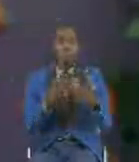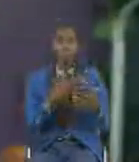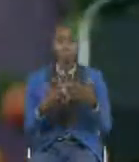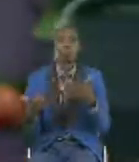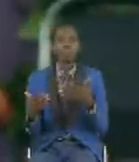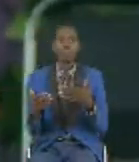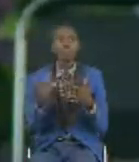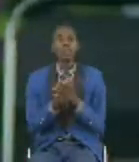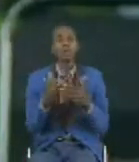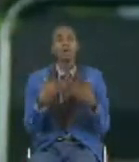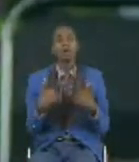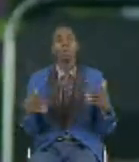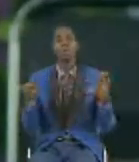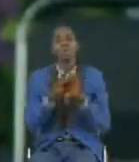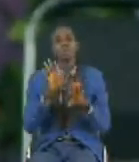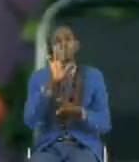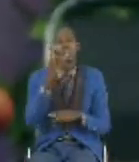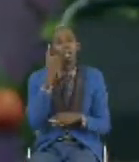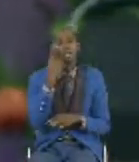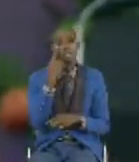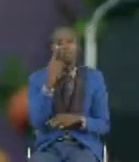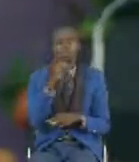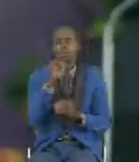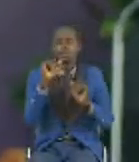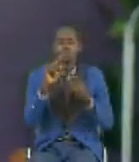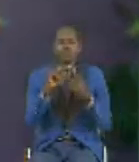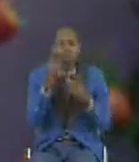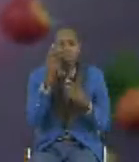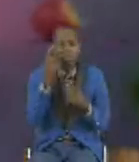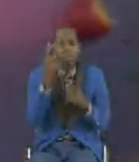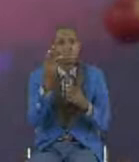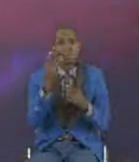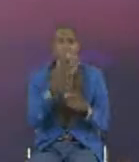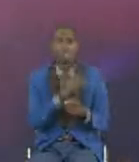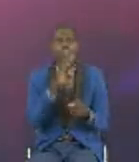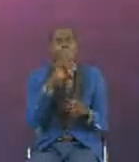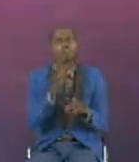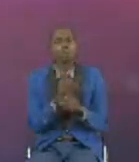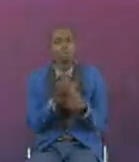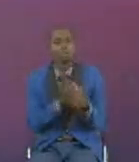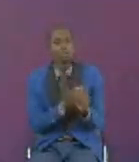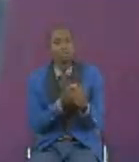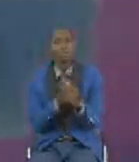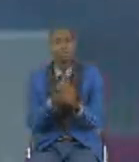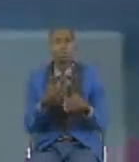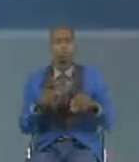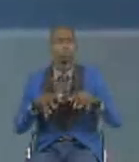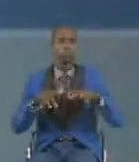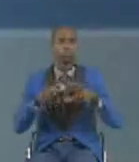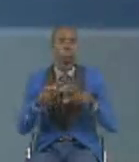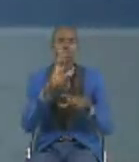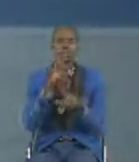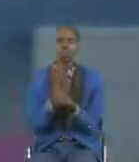Tout ce qui avait fermé tes yeux, tu n'arrivais pas à voir, et tu suivais la foule, tu